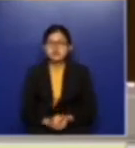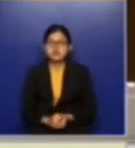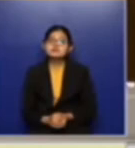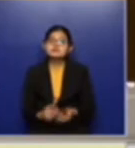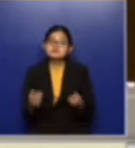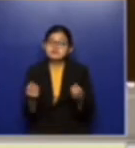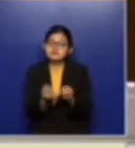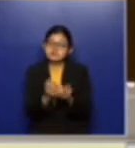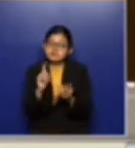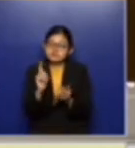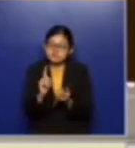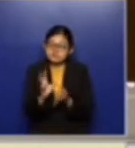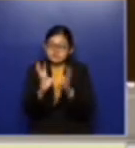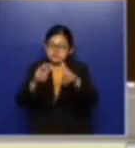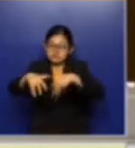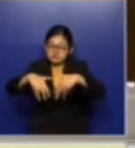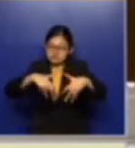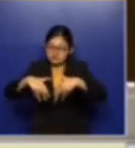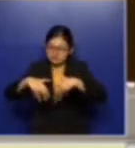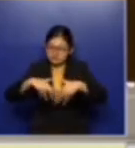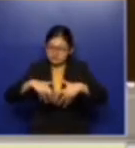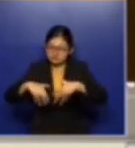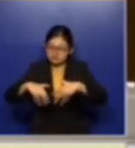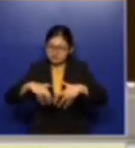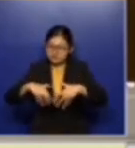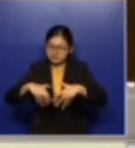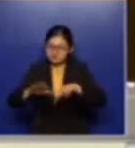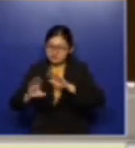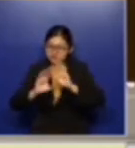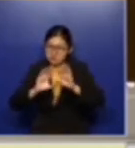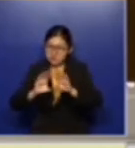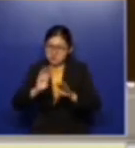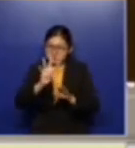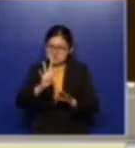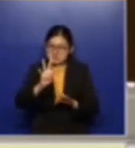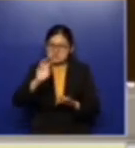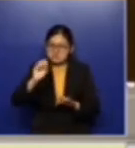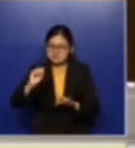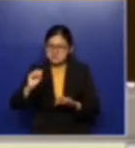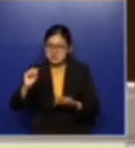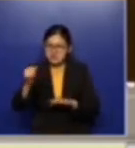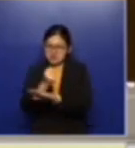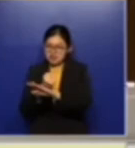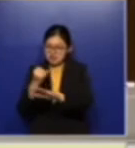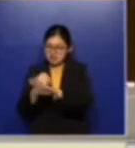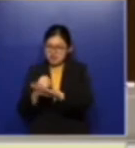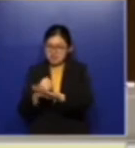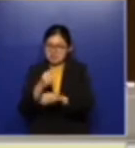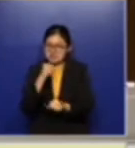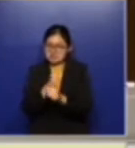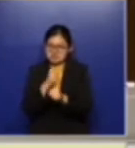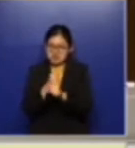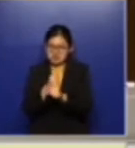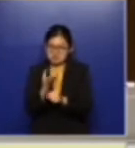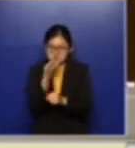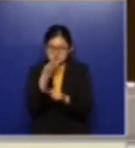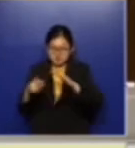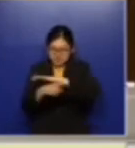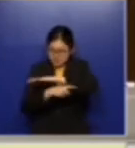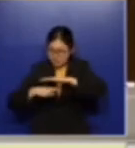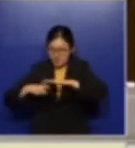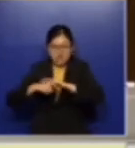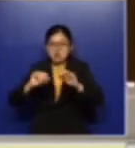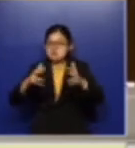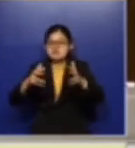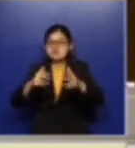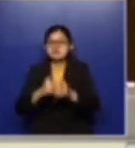พี่น้องประมาณเกือบ 400,000 ไร่ไม่ได้ทำนาเลยตัดลงมาเป็นแม่